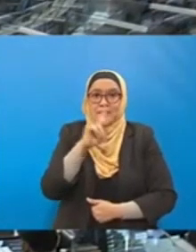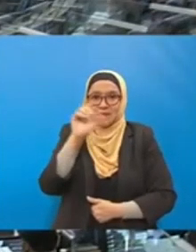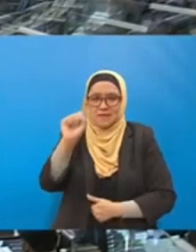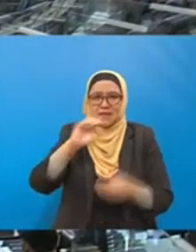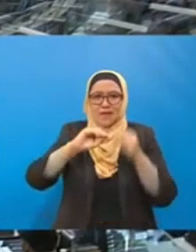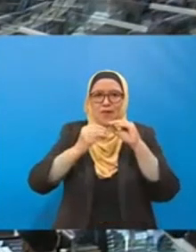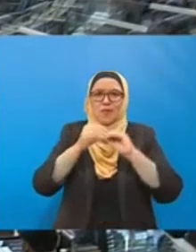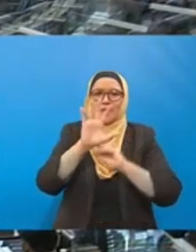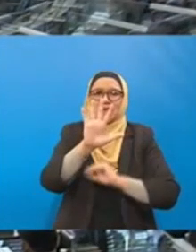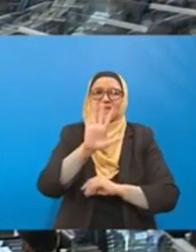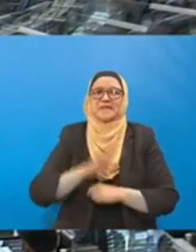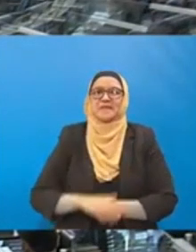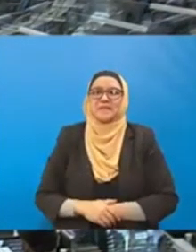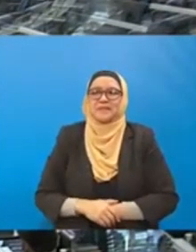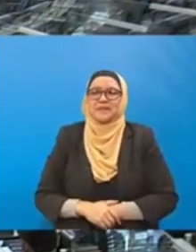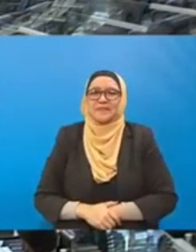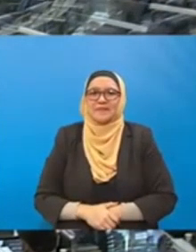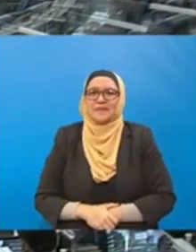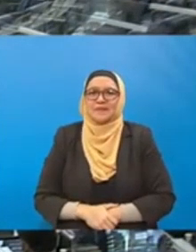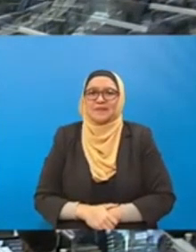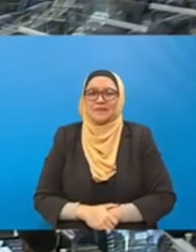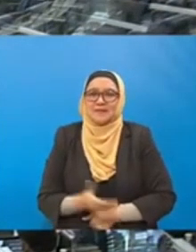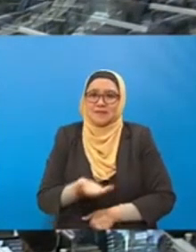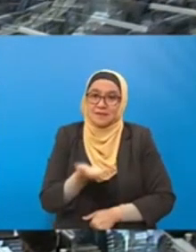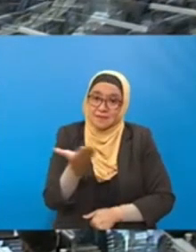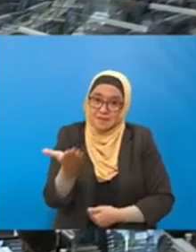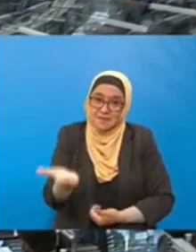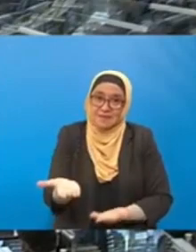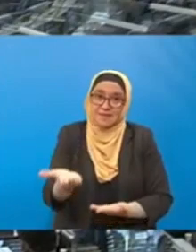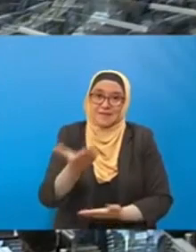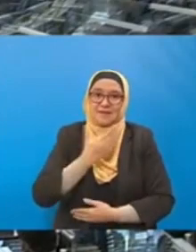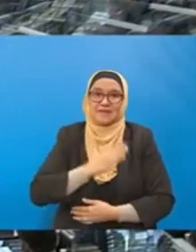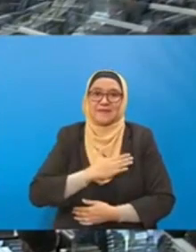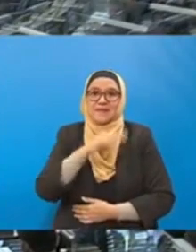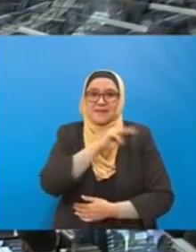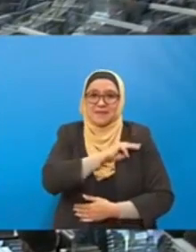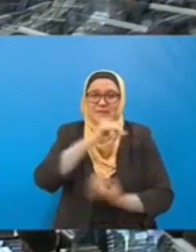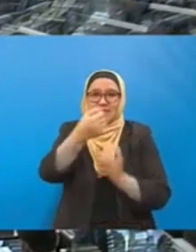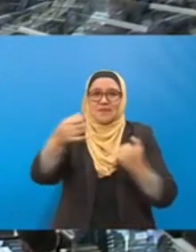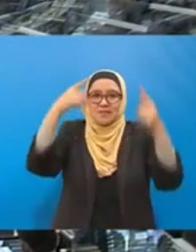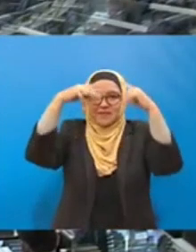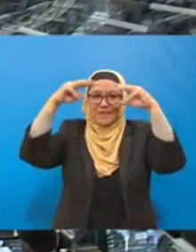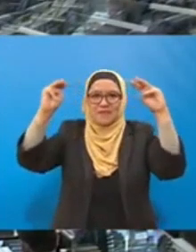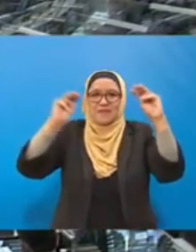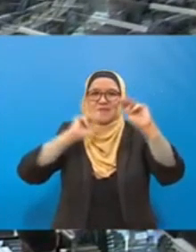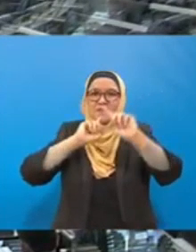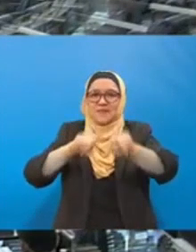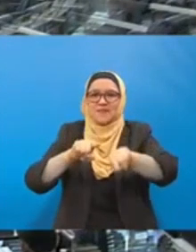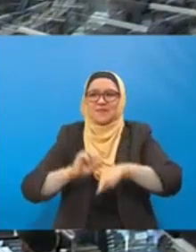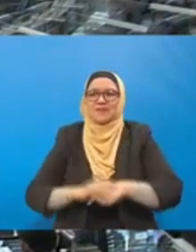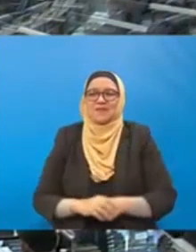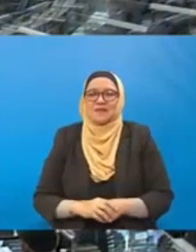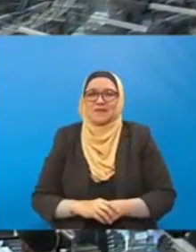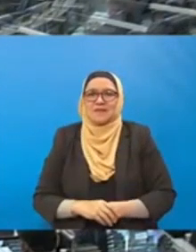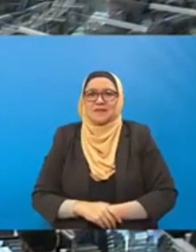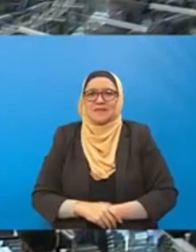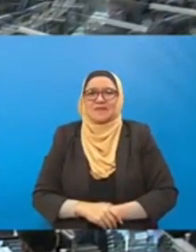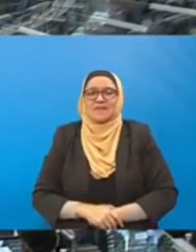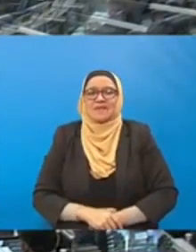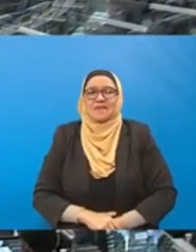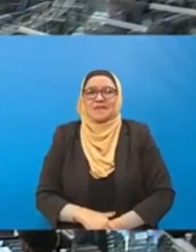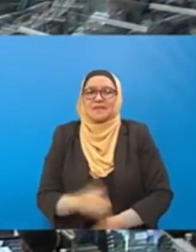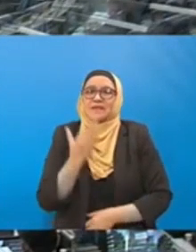5. Sila Menteri di Jabatan Menteri untuk menjawabnya. Terima kasih